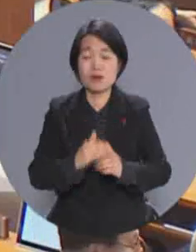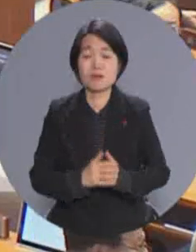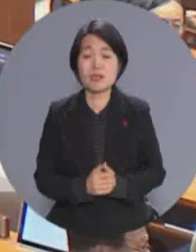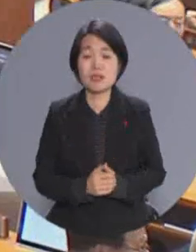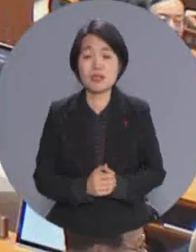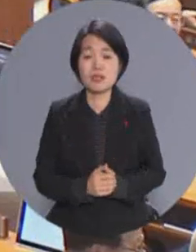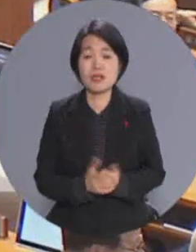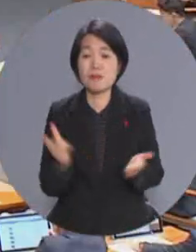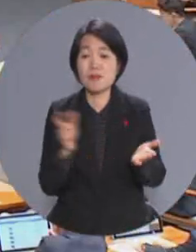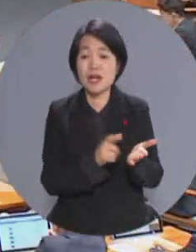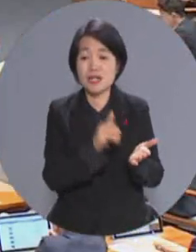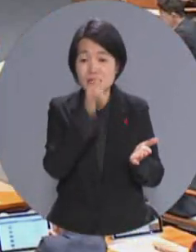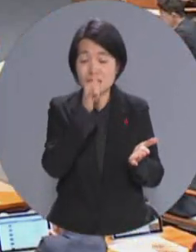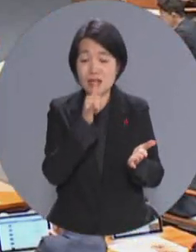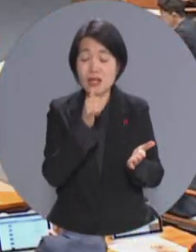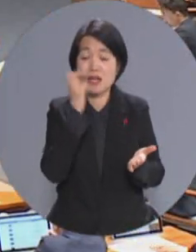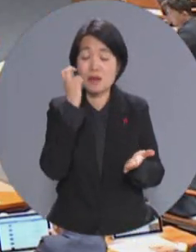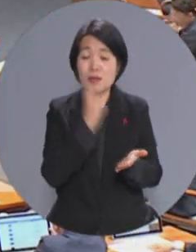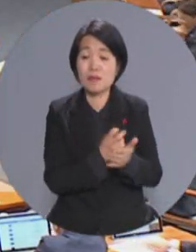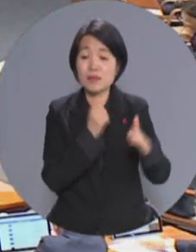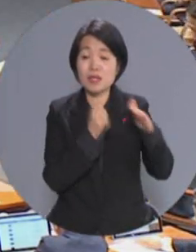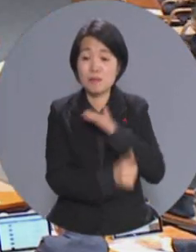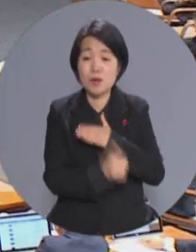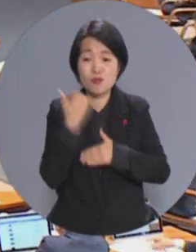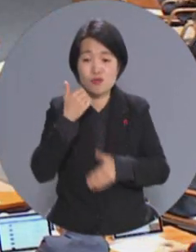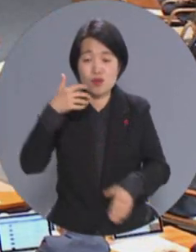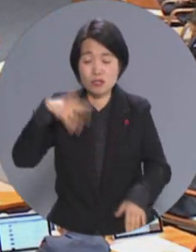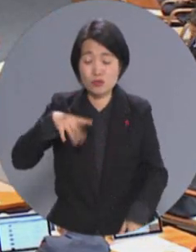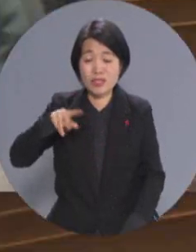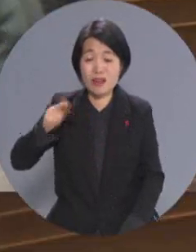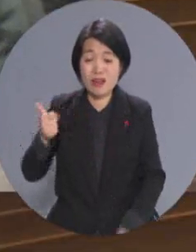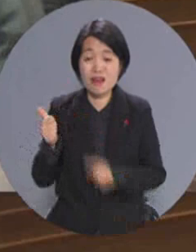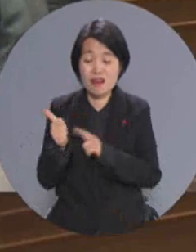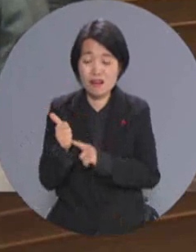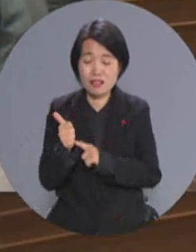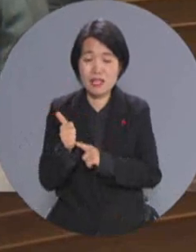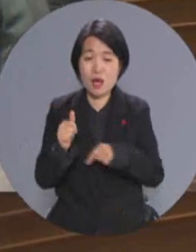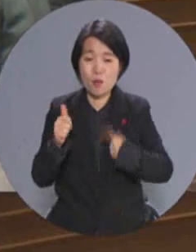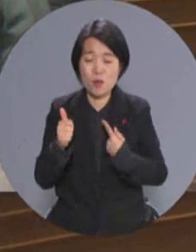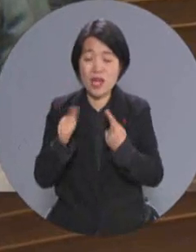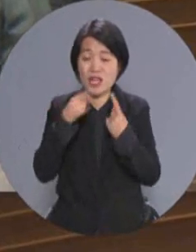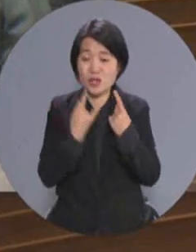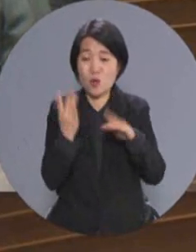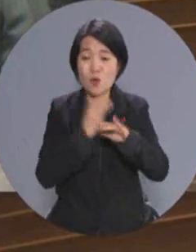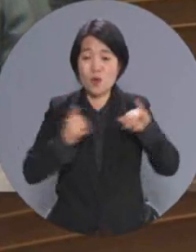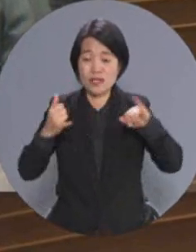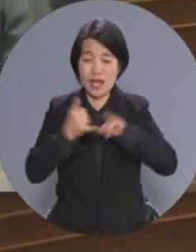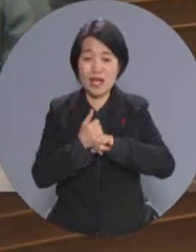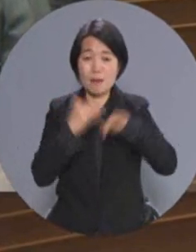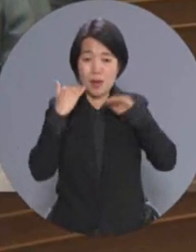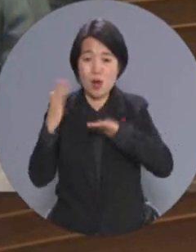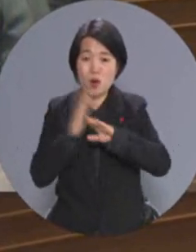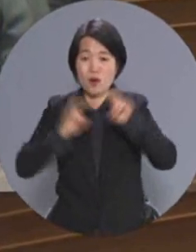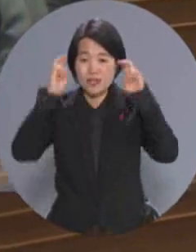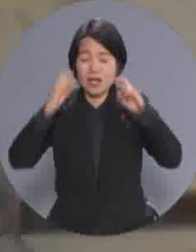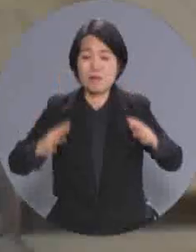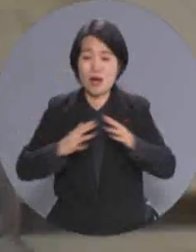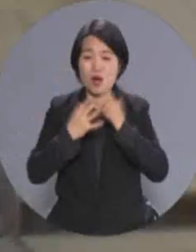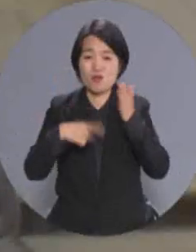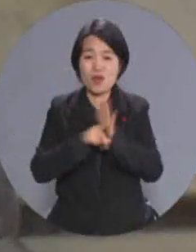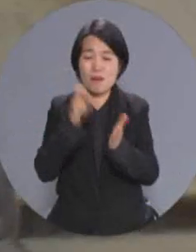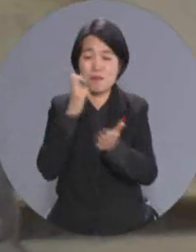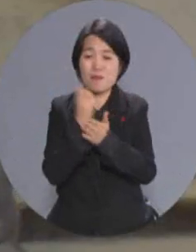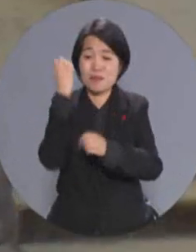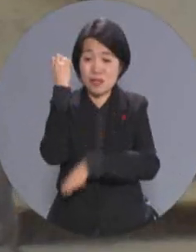있습니다 법안을 대표 발휘한 주철현 의원은 자신의 호 공약인 해양 관광공사 설립을 위한 법적 기반이